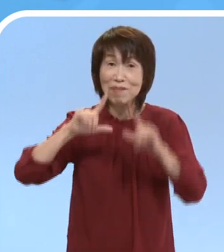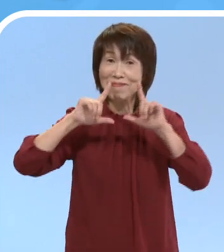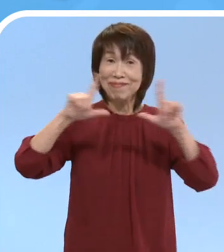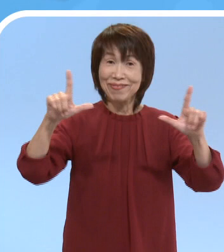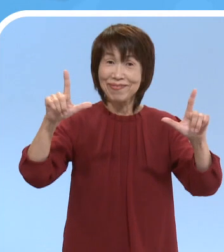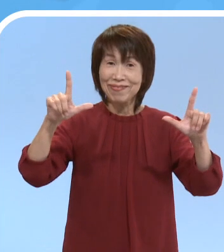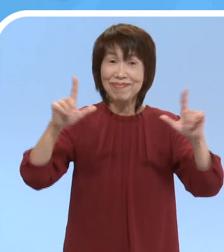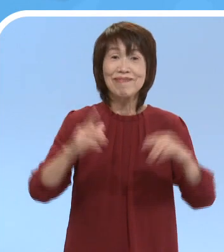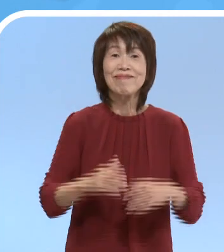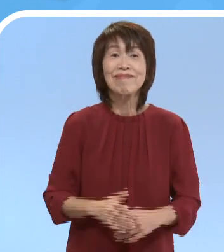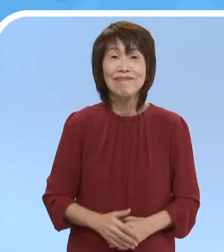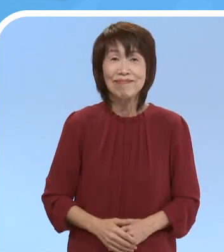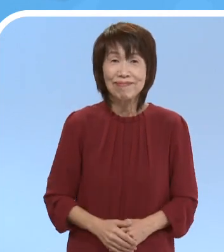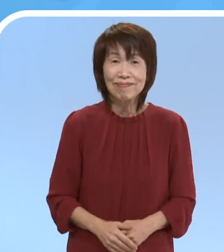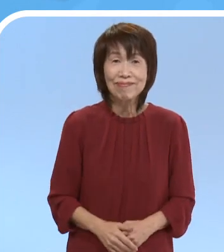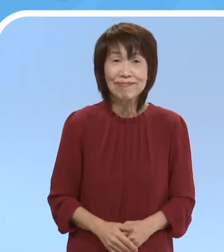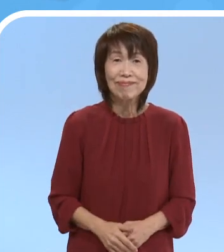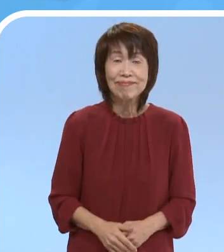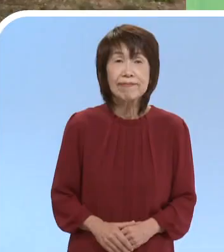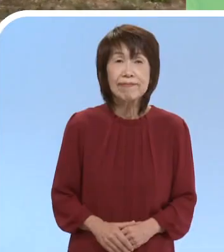ポートします。